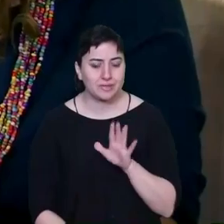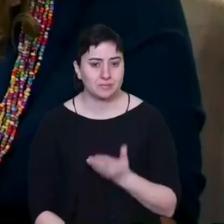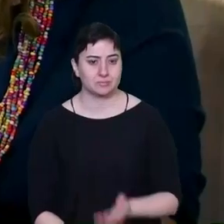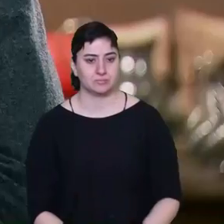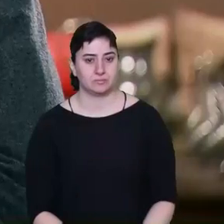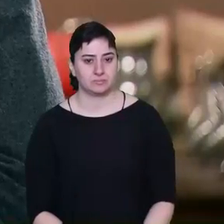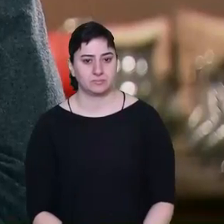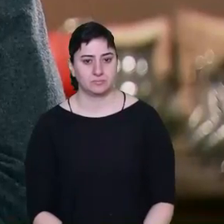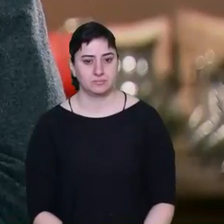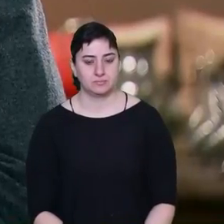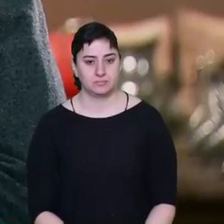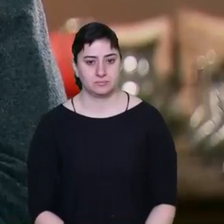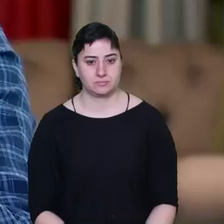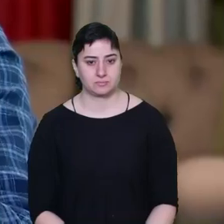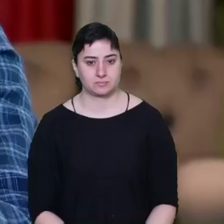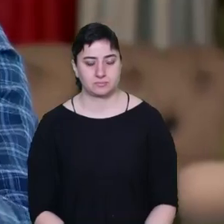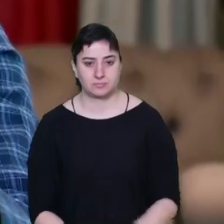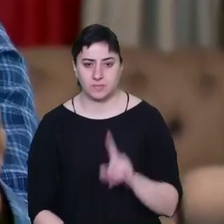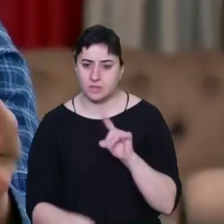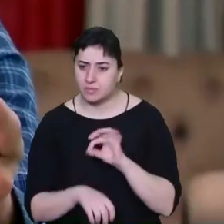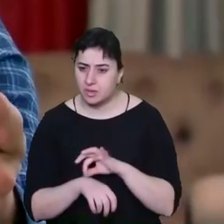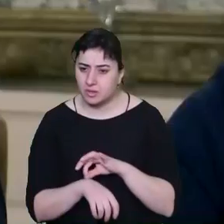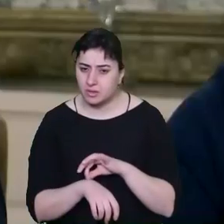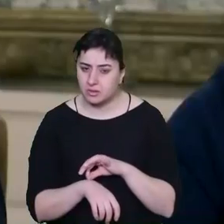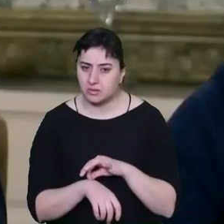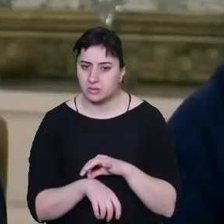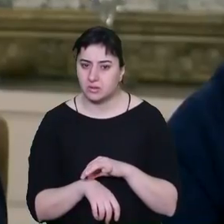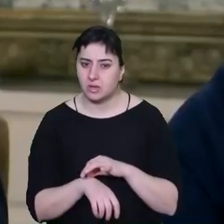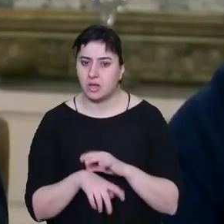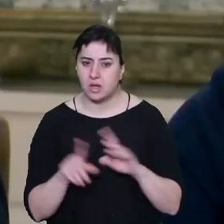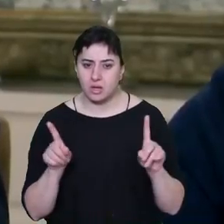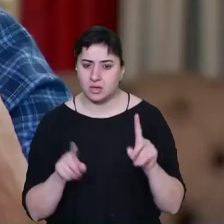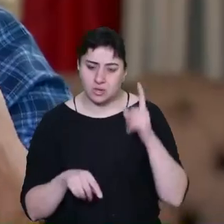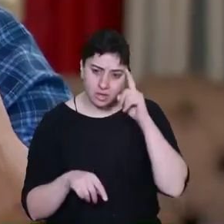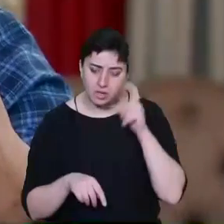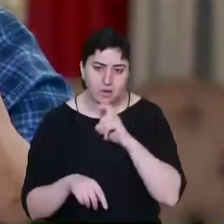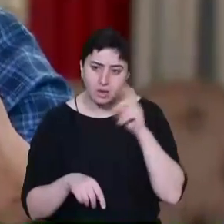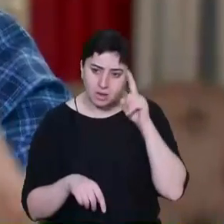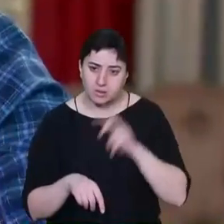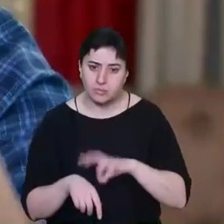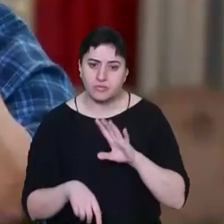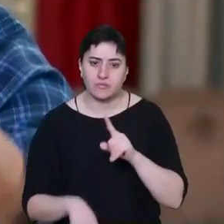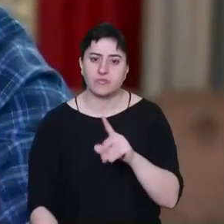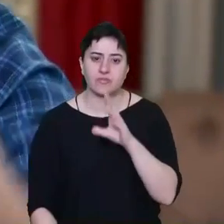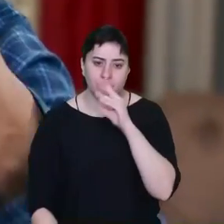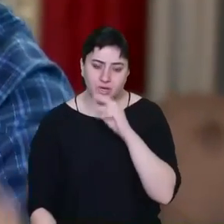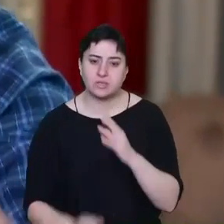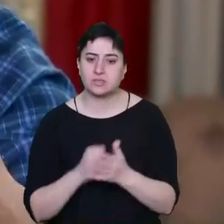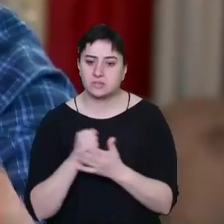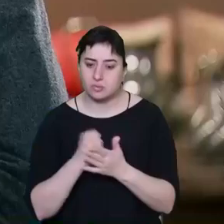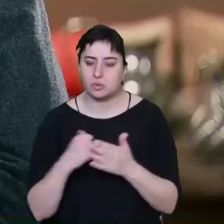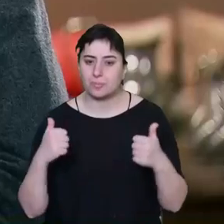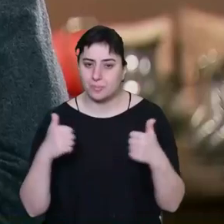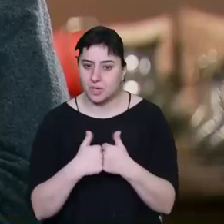Kemal kaşığı elinde kalmış şaşkın. Bir dakika, bir dakika. Hay yanlış hatırlamıyorsam Fenerbahçe